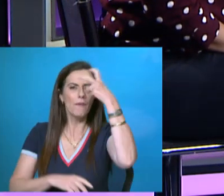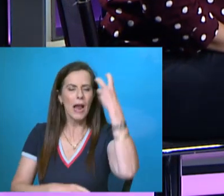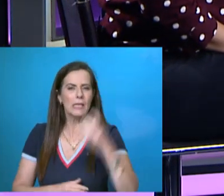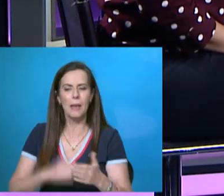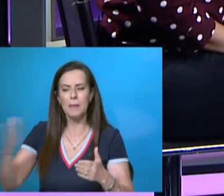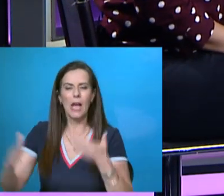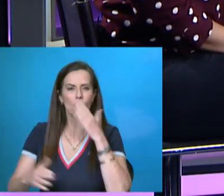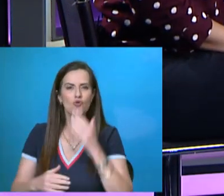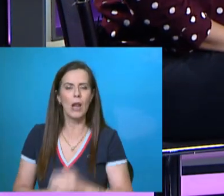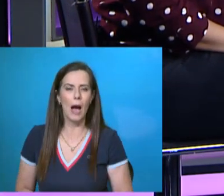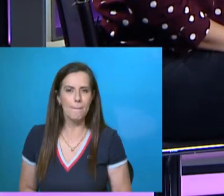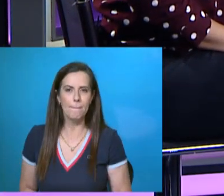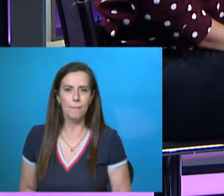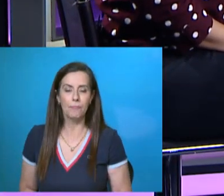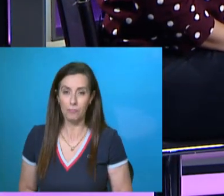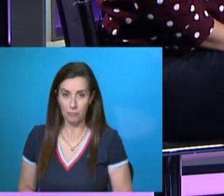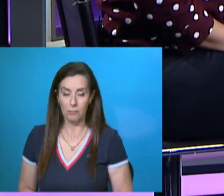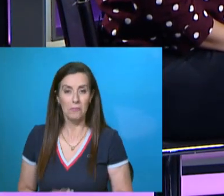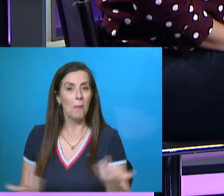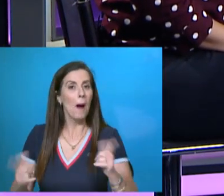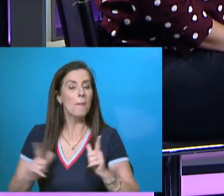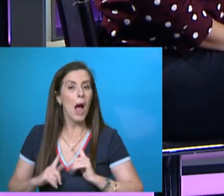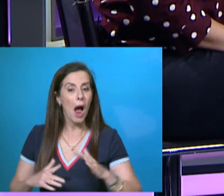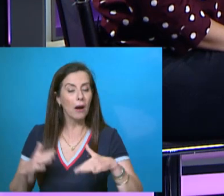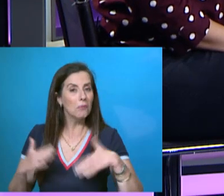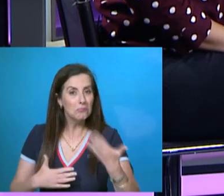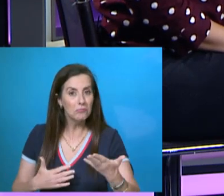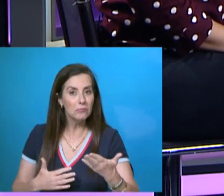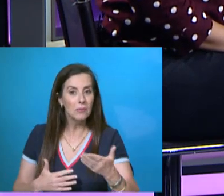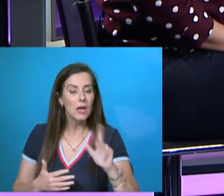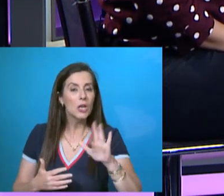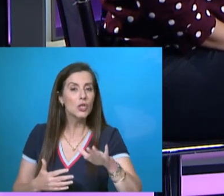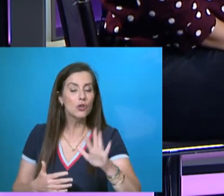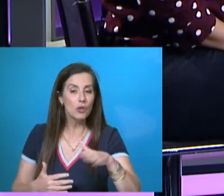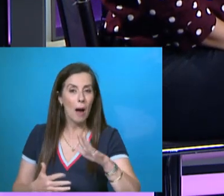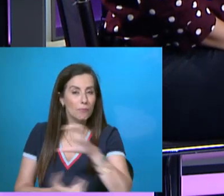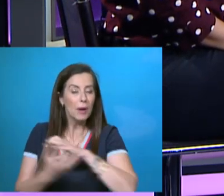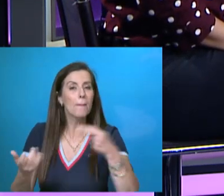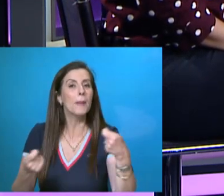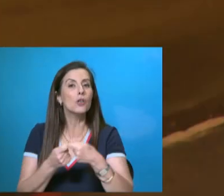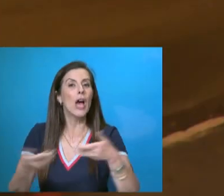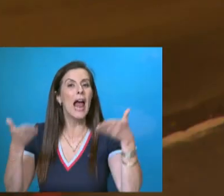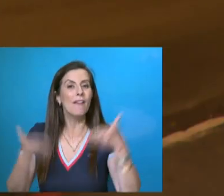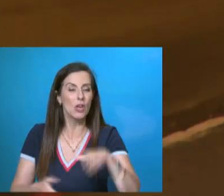לילה טוב. האימות הבא שצפוי שם בשכונה הוא על אופי ההלוויה של עובד.